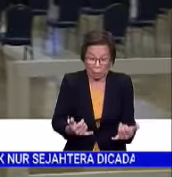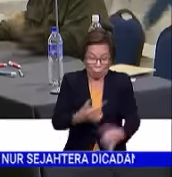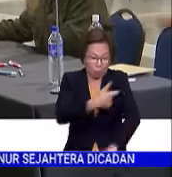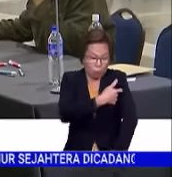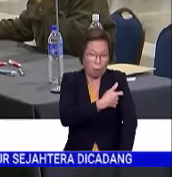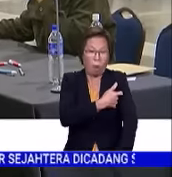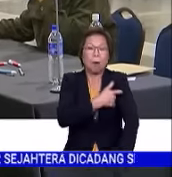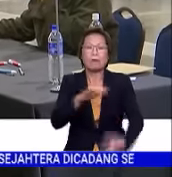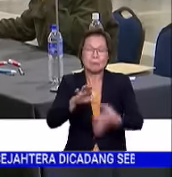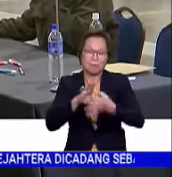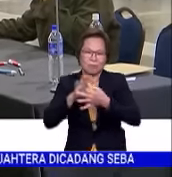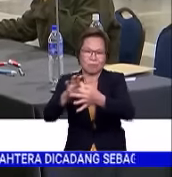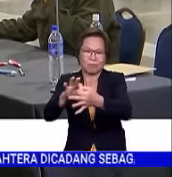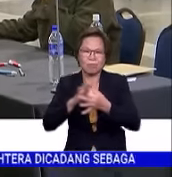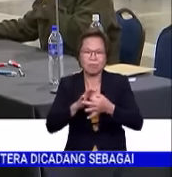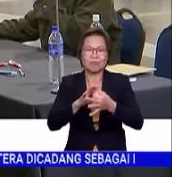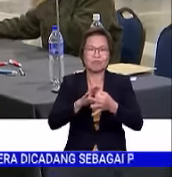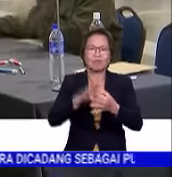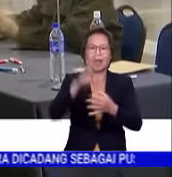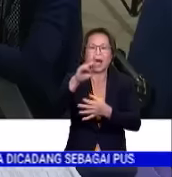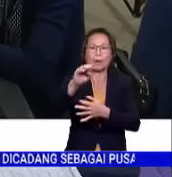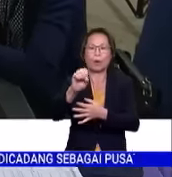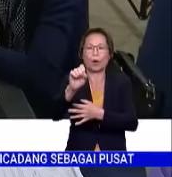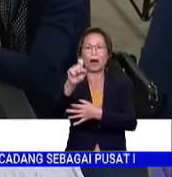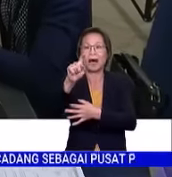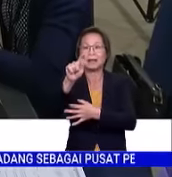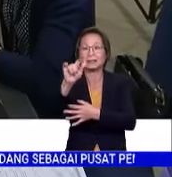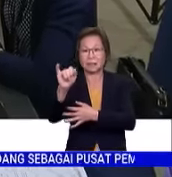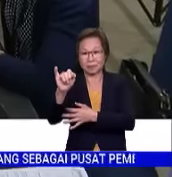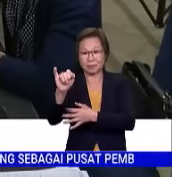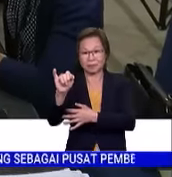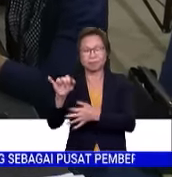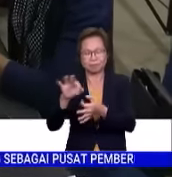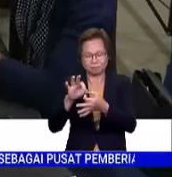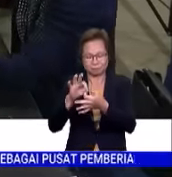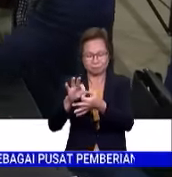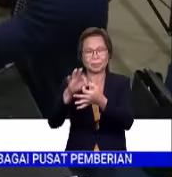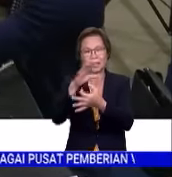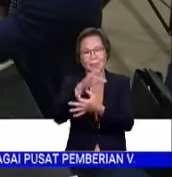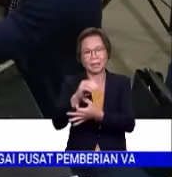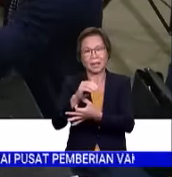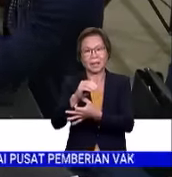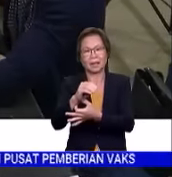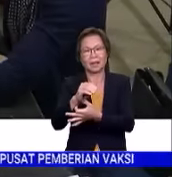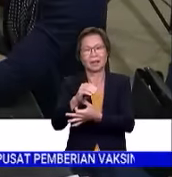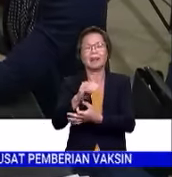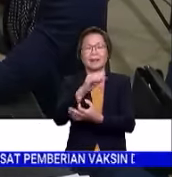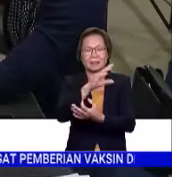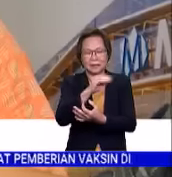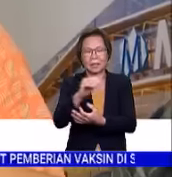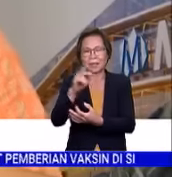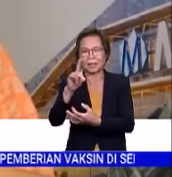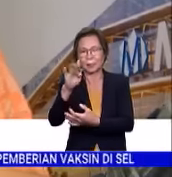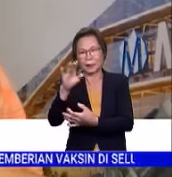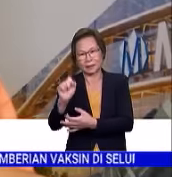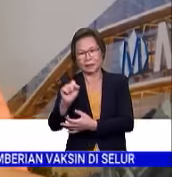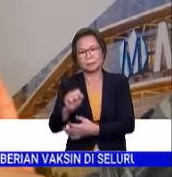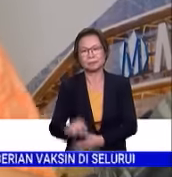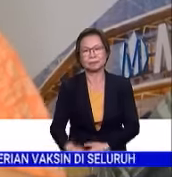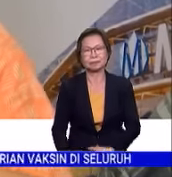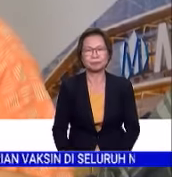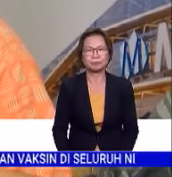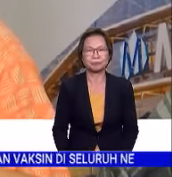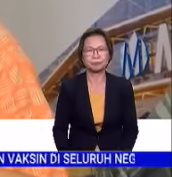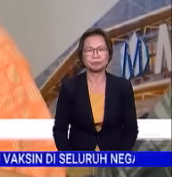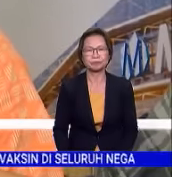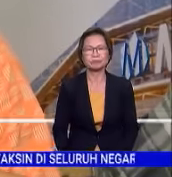juga atas kerjasama Kementerian Sains, Teknologi dan Inovasi MOSTI dan juga Kementerian Belia dan Sukan KBS.